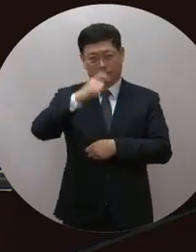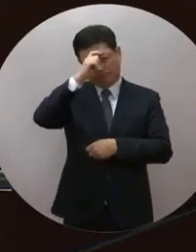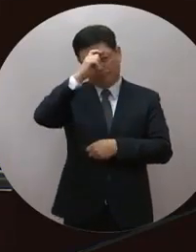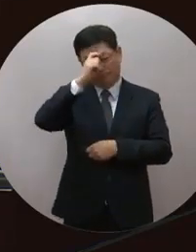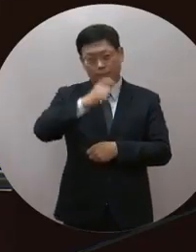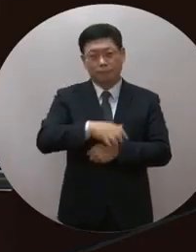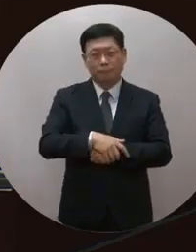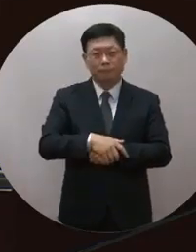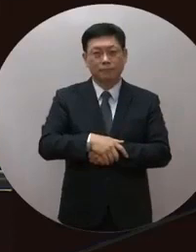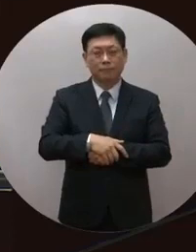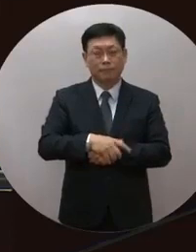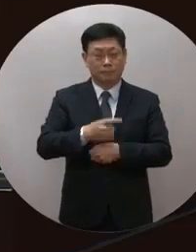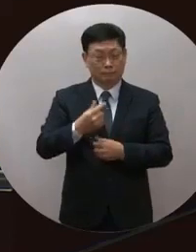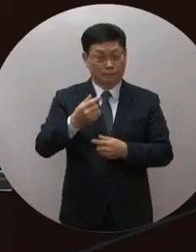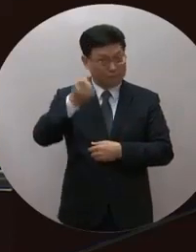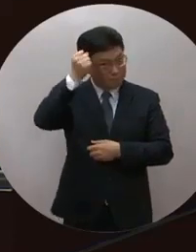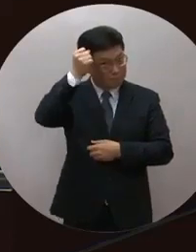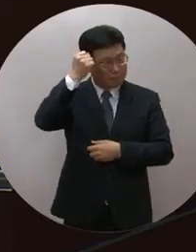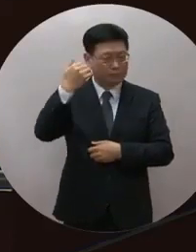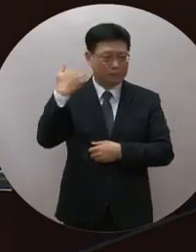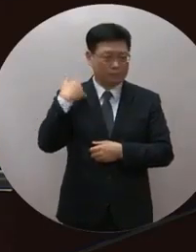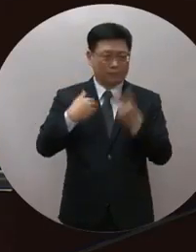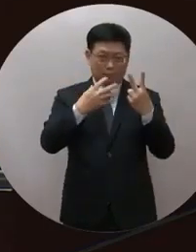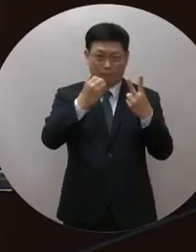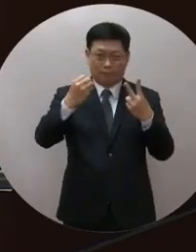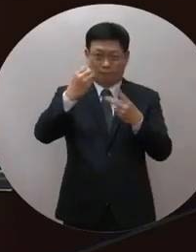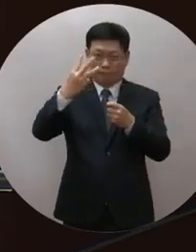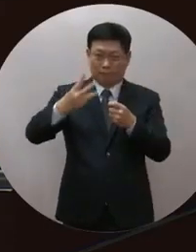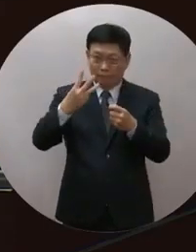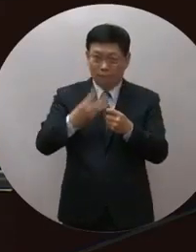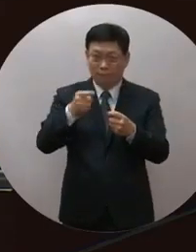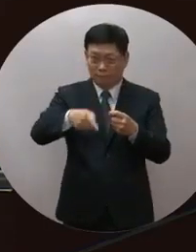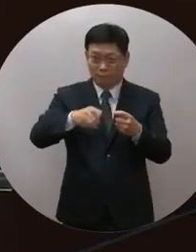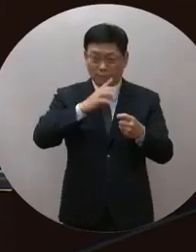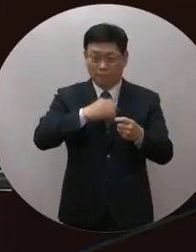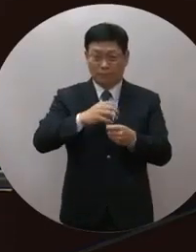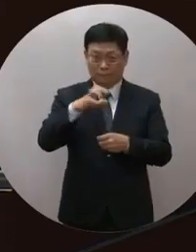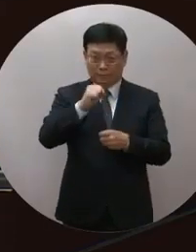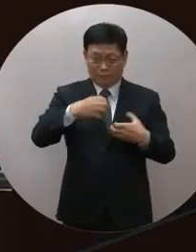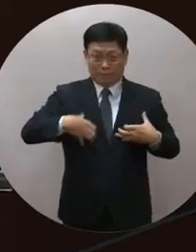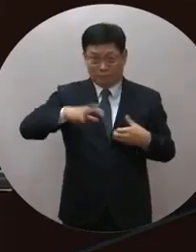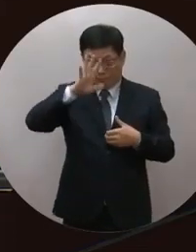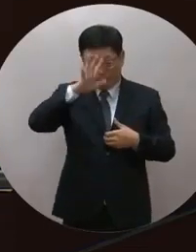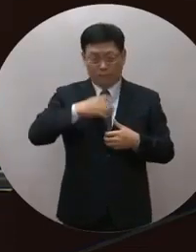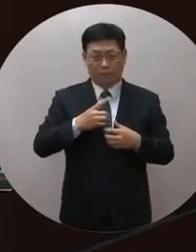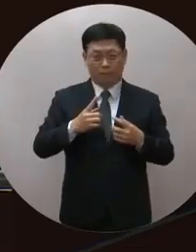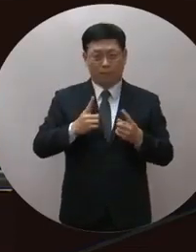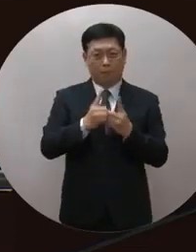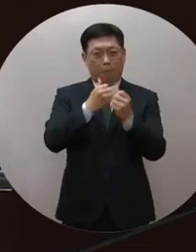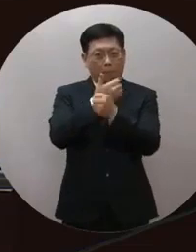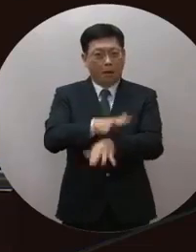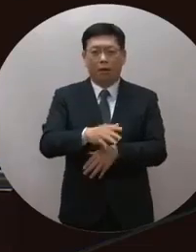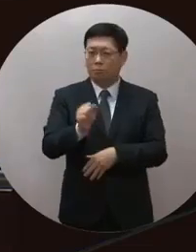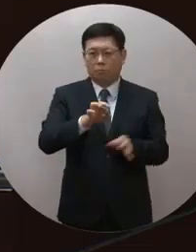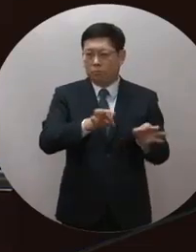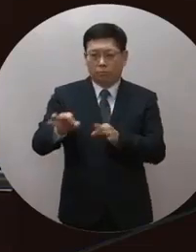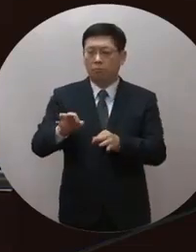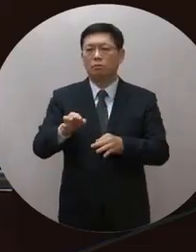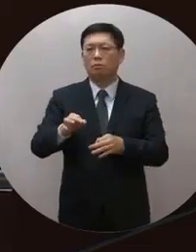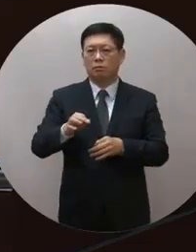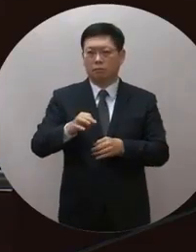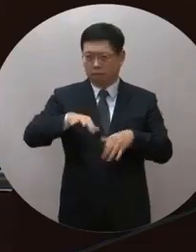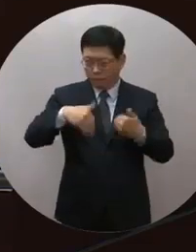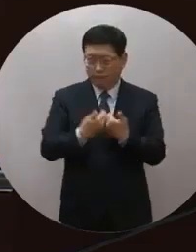望汲取2003年 SARS 的教训，我们不能延缓，还要